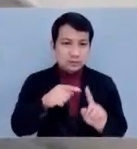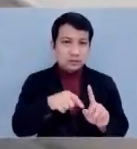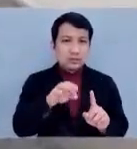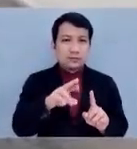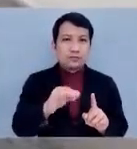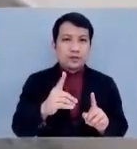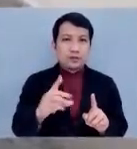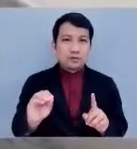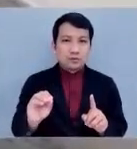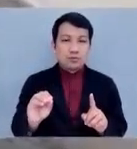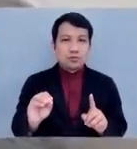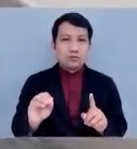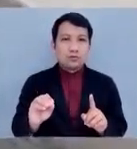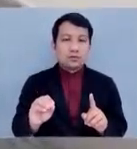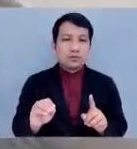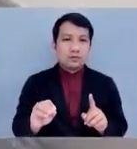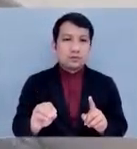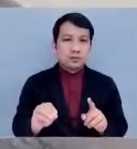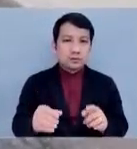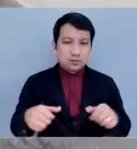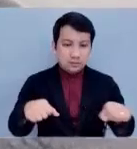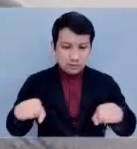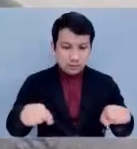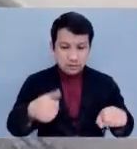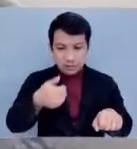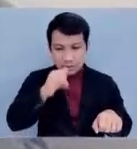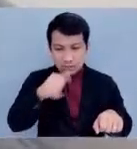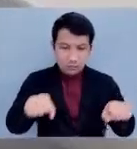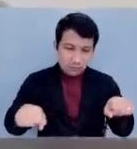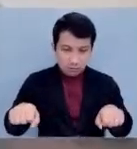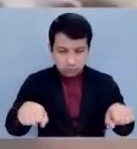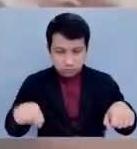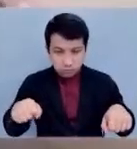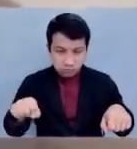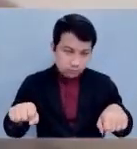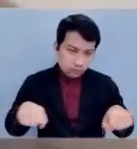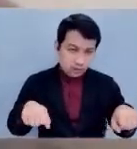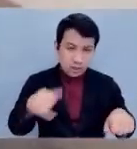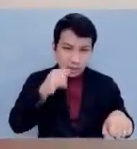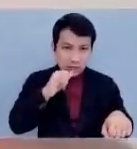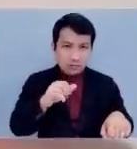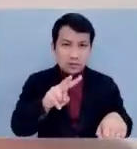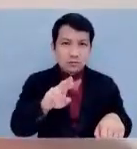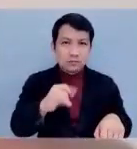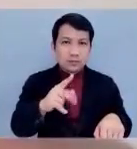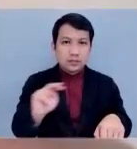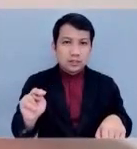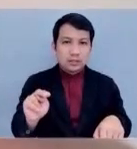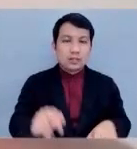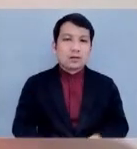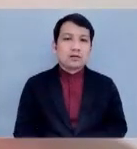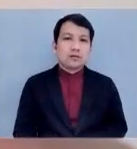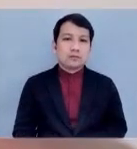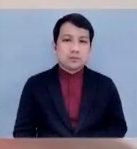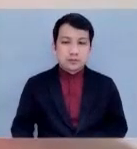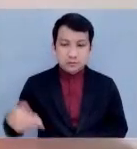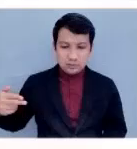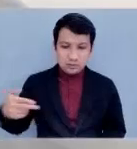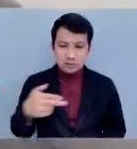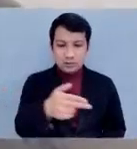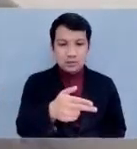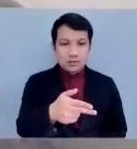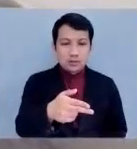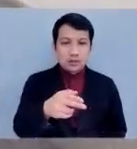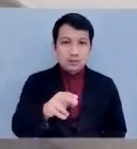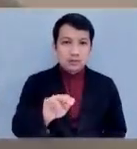mga otoridad, lasing na nagmamaneo si alias Fredo na papuntasan ng Vigan City. Habang patungo namang Narvacan sa Ilocos Sur